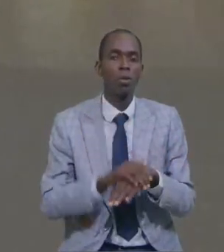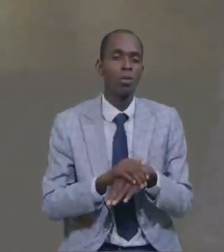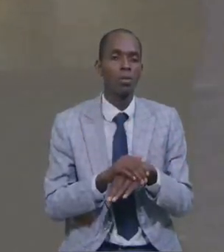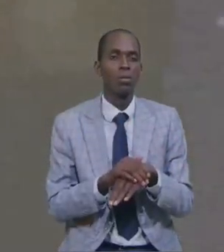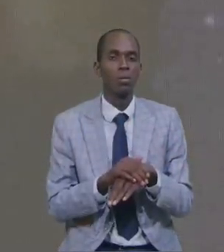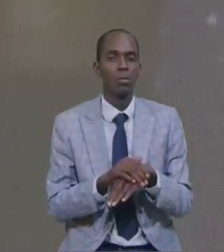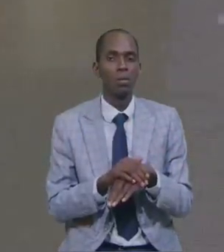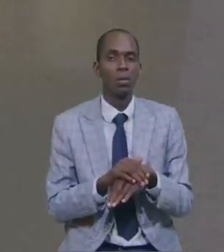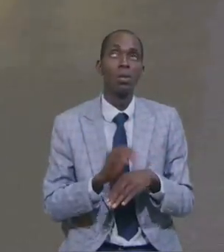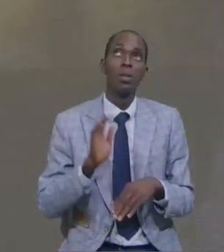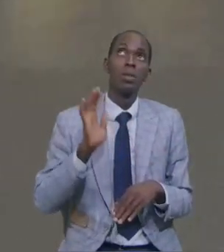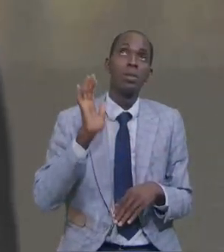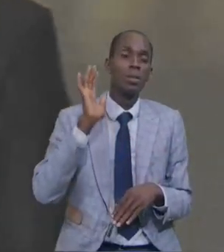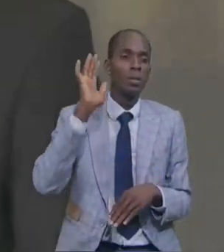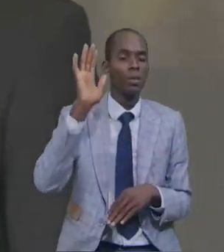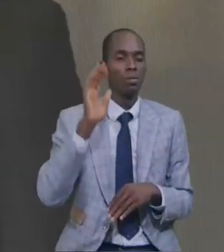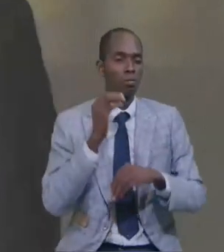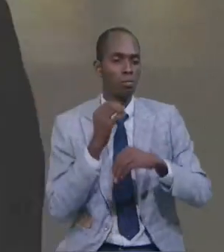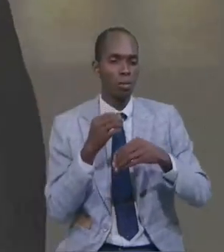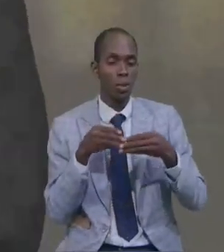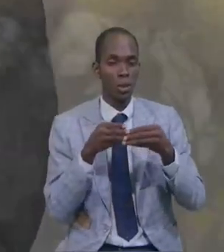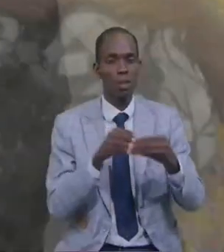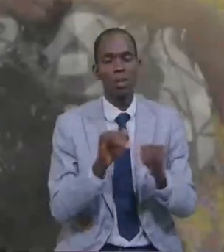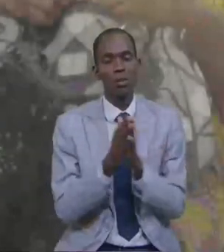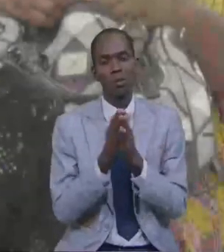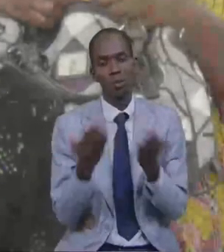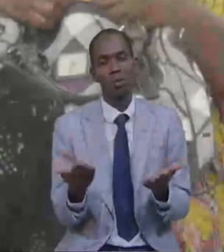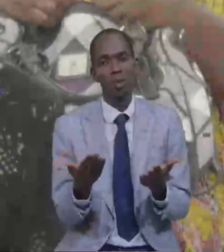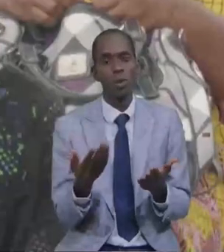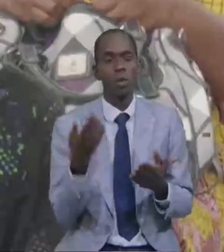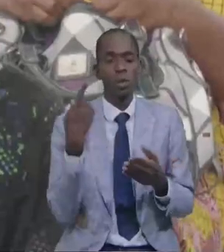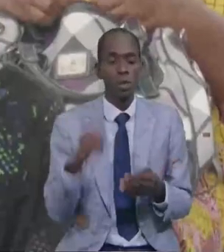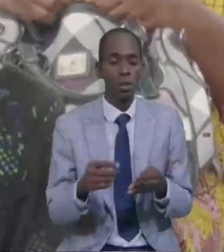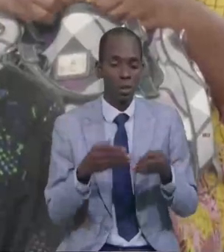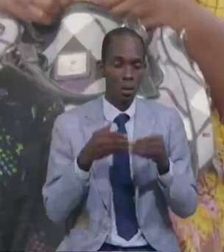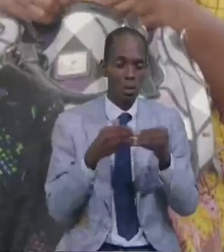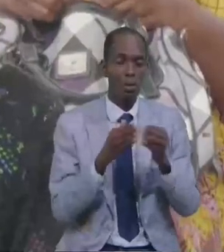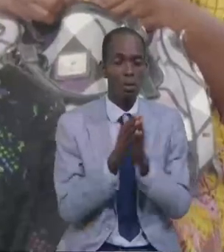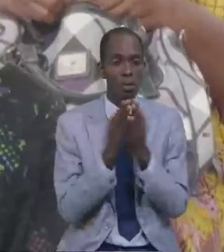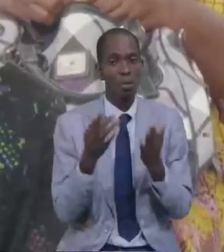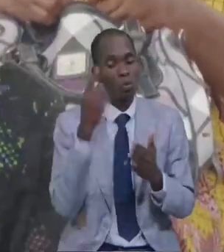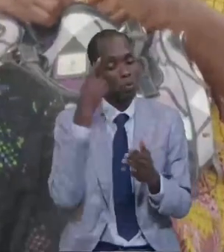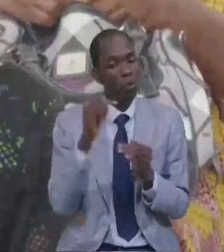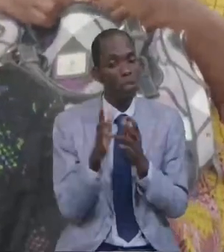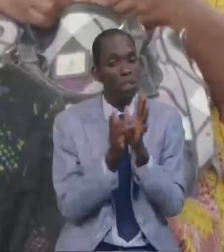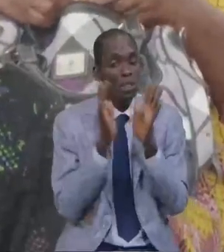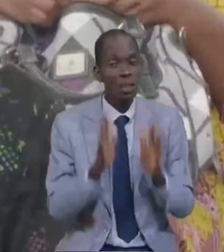livre de guide du chrétien, c'est la Bible. Le livre qui nous pointe la voie